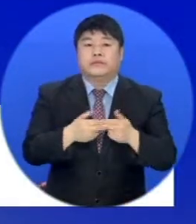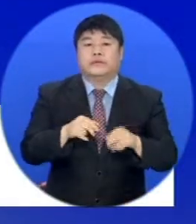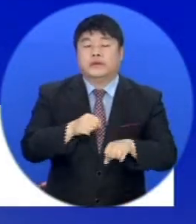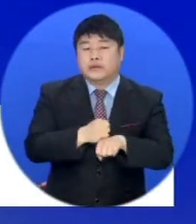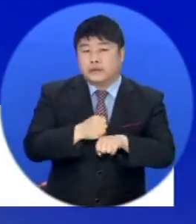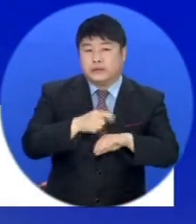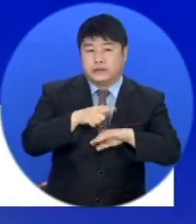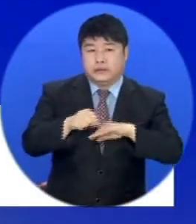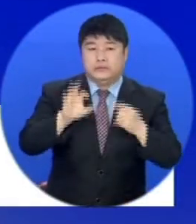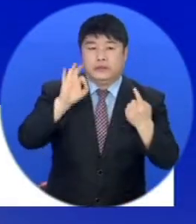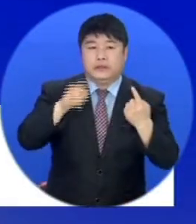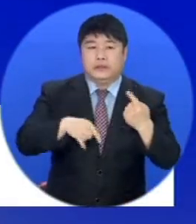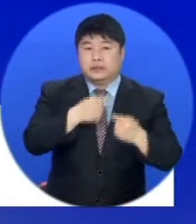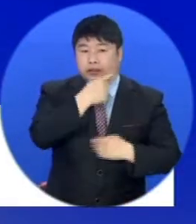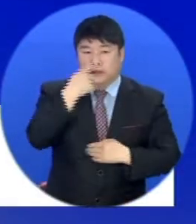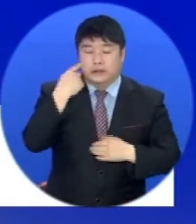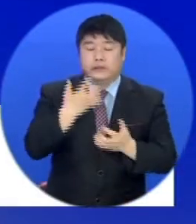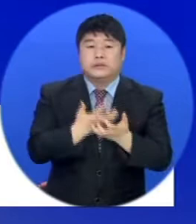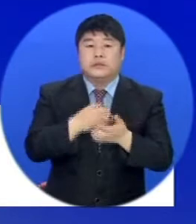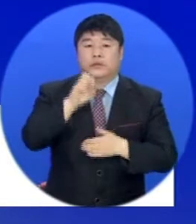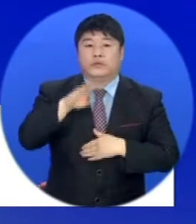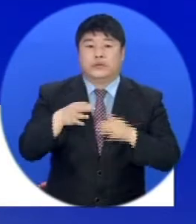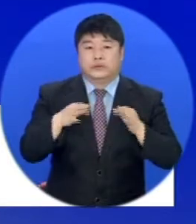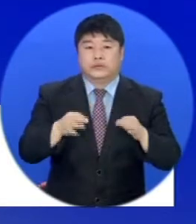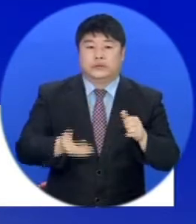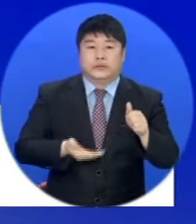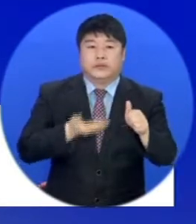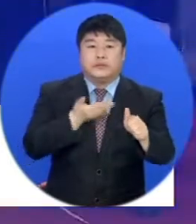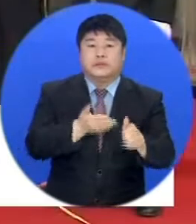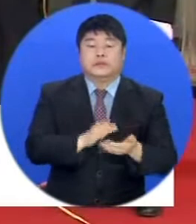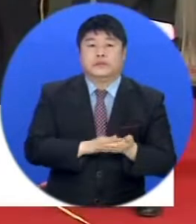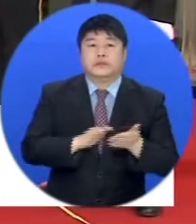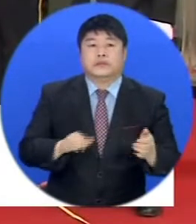지방은행 부문 1위 인증서를 광주은행에 전달했습니다.